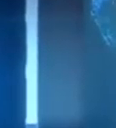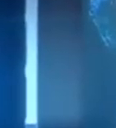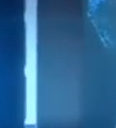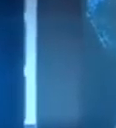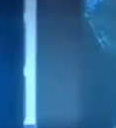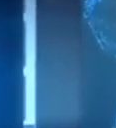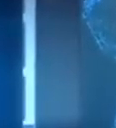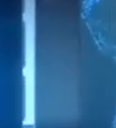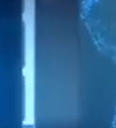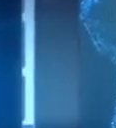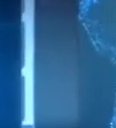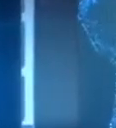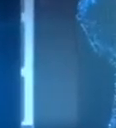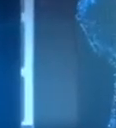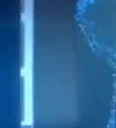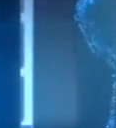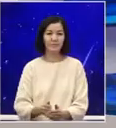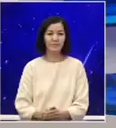кешенінің көмегімен, Нұрсұлтан.